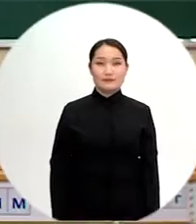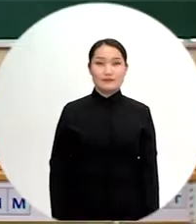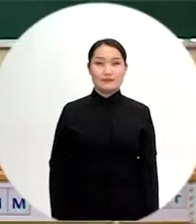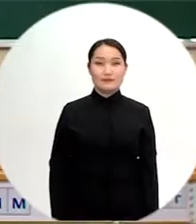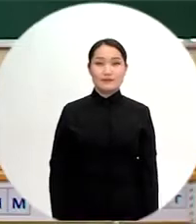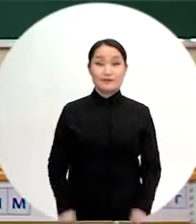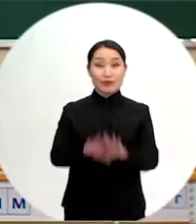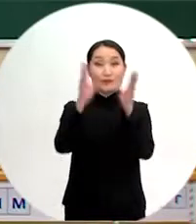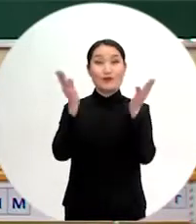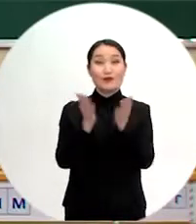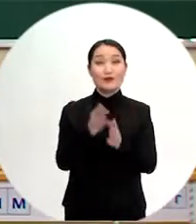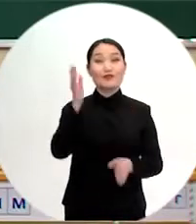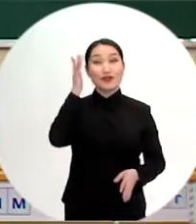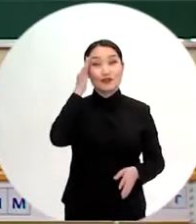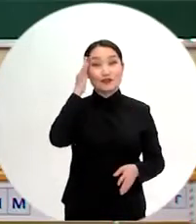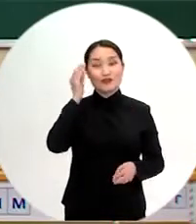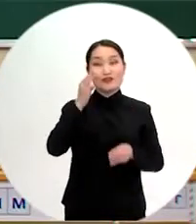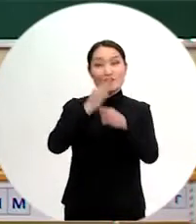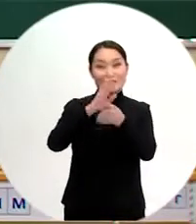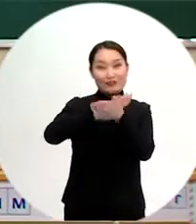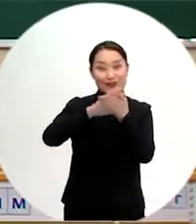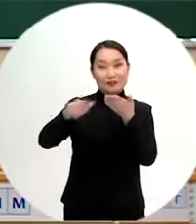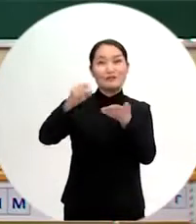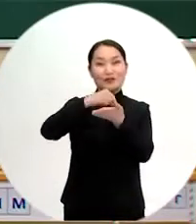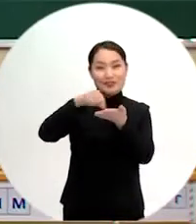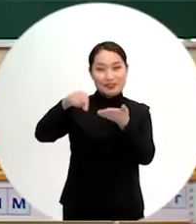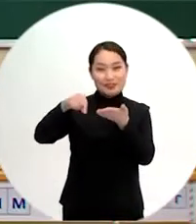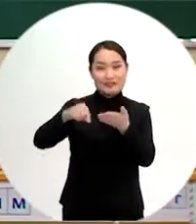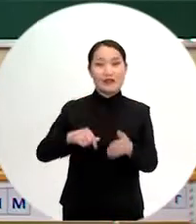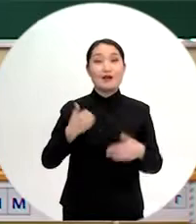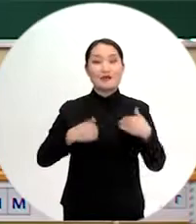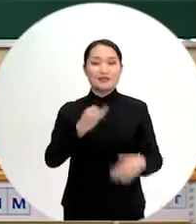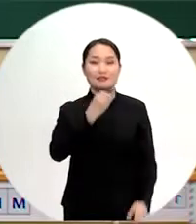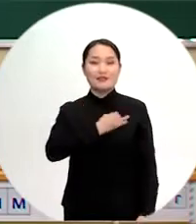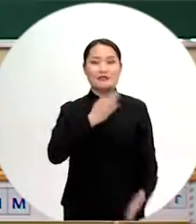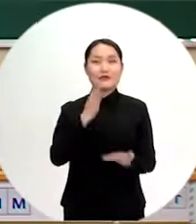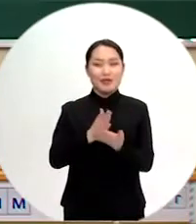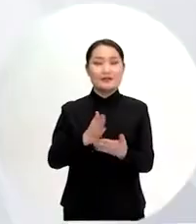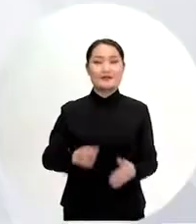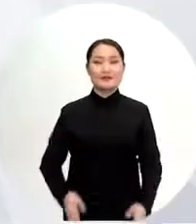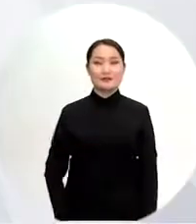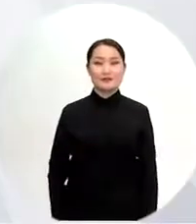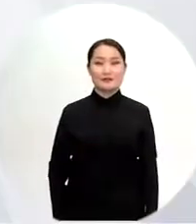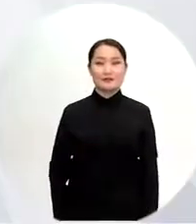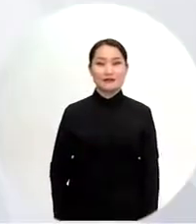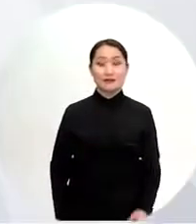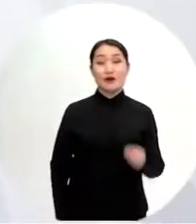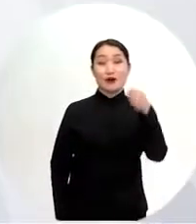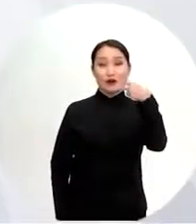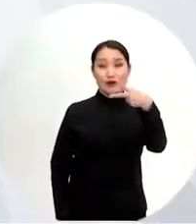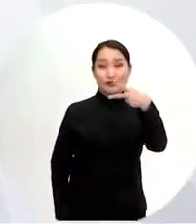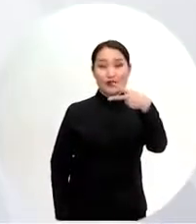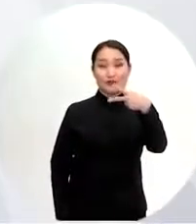Бүх илэрхийллүүдээ дэвтэр дээрээ цэвэр нямба бичиж авсан гэдэгт багш нь итгэлтэй байна. 2-гээд